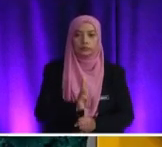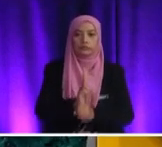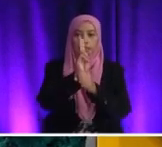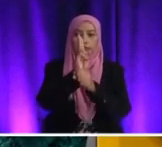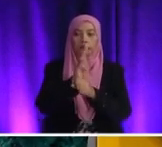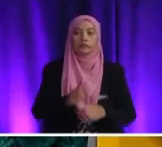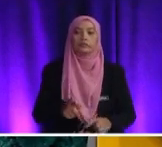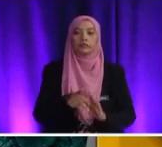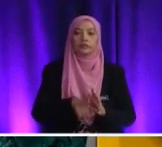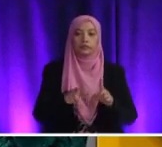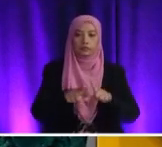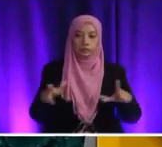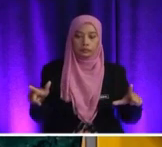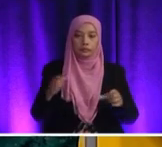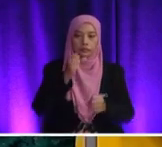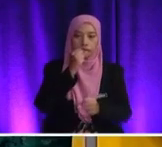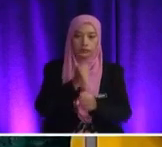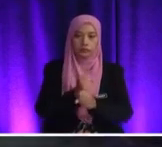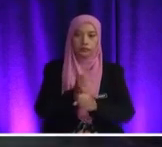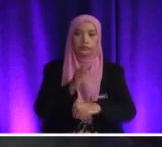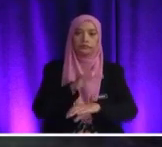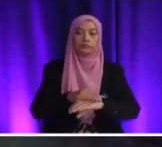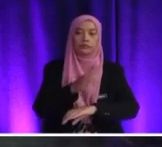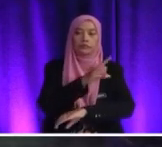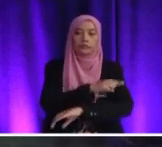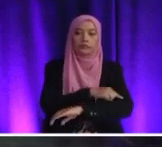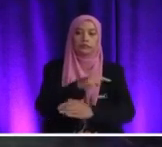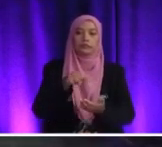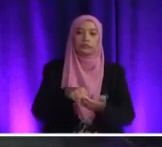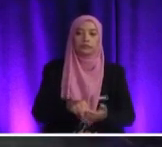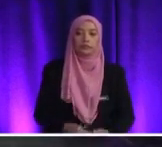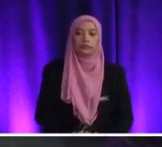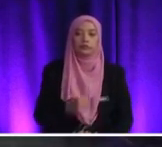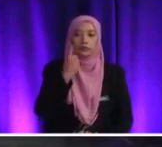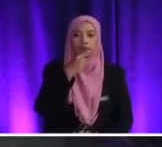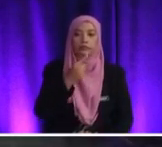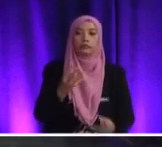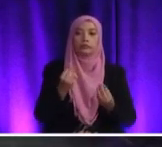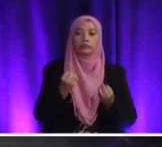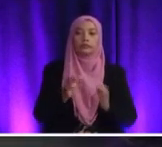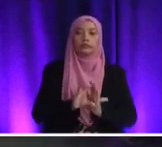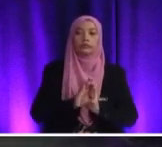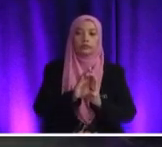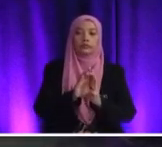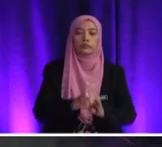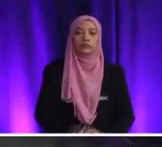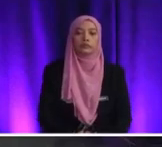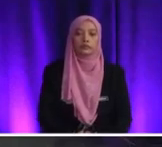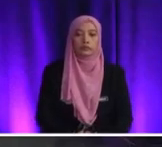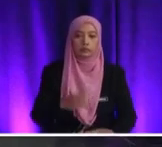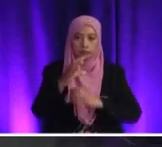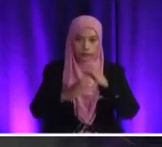hari ini jam kita tanya kawan-kawan kita teguh Allah Ya siap penata gaya gambar yang pertama ah siapo siapo siapo Tekan